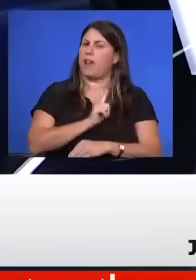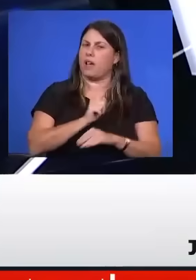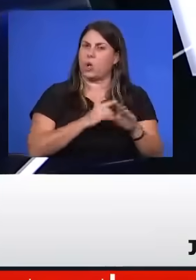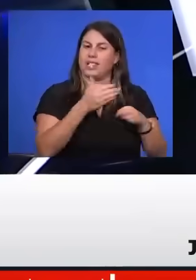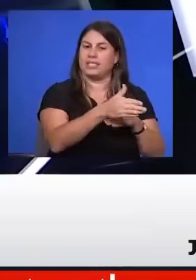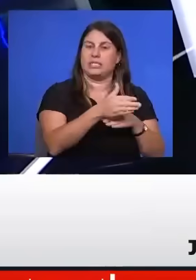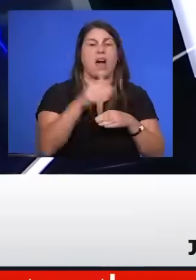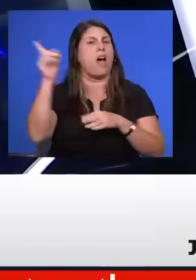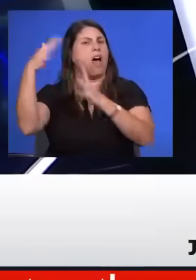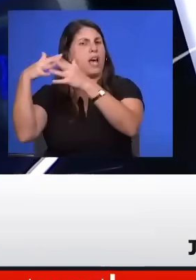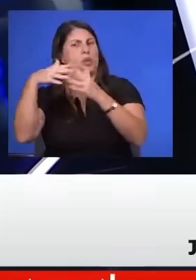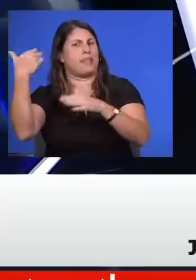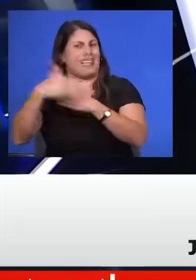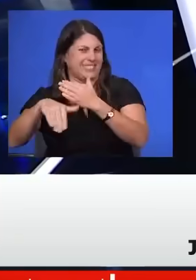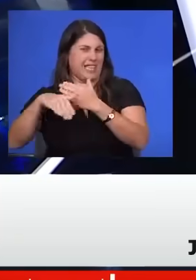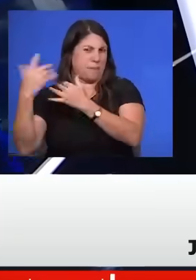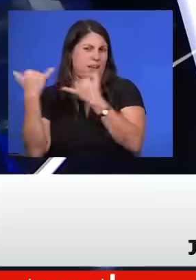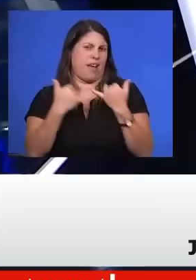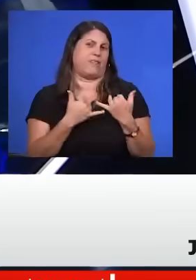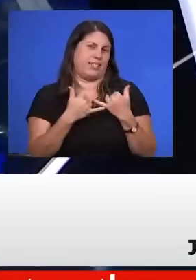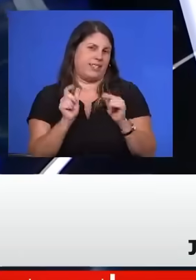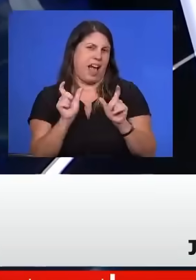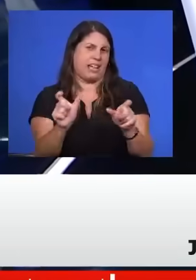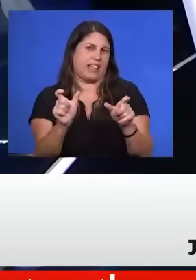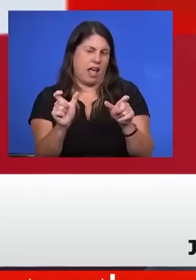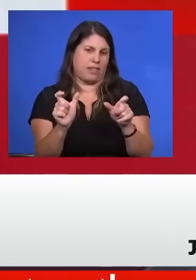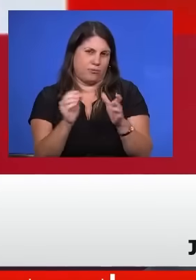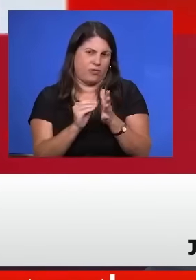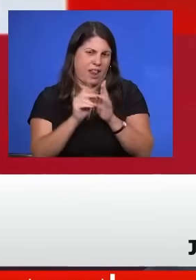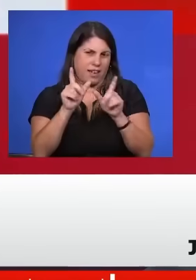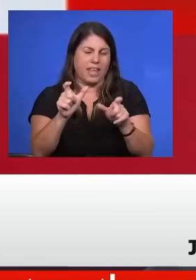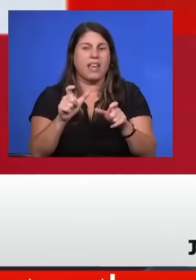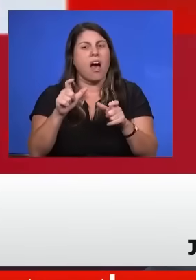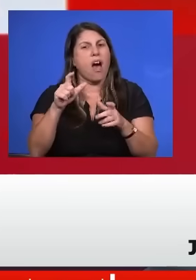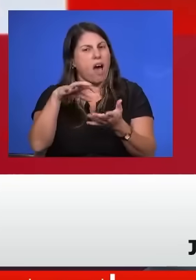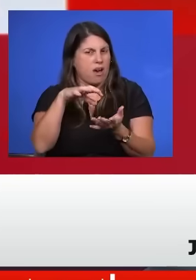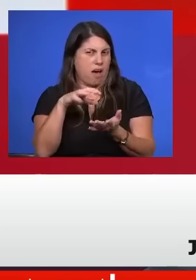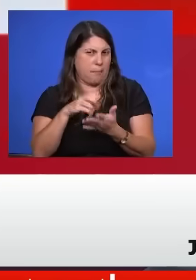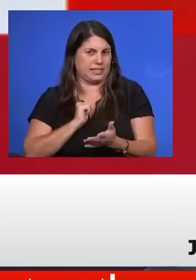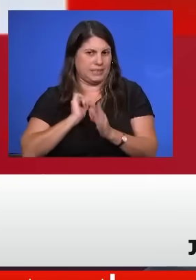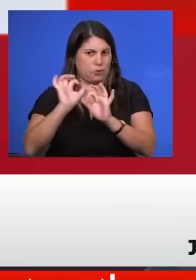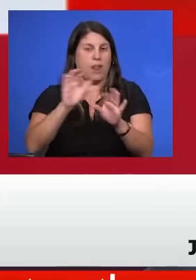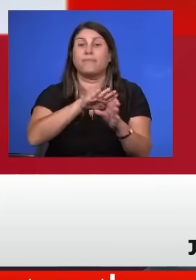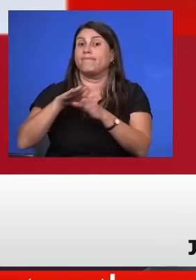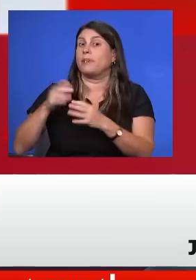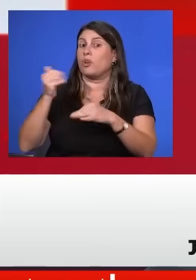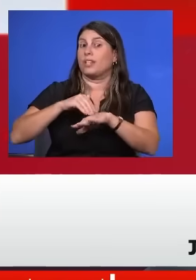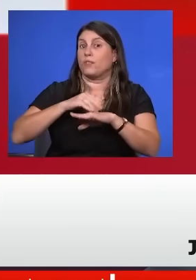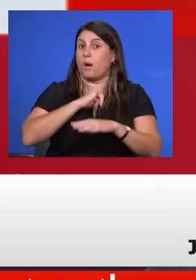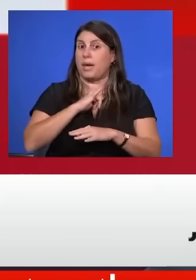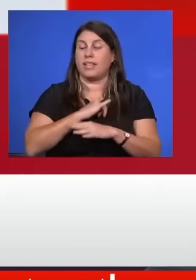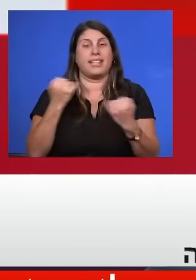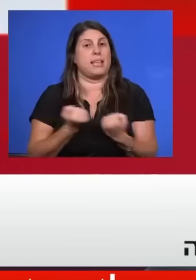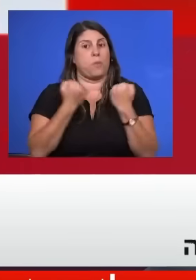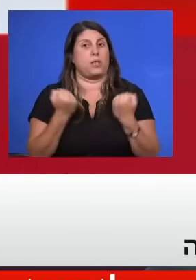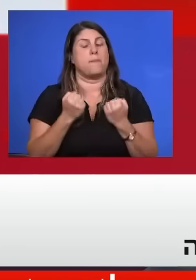הברית את הפריסה הזאת בשביל להגן על כוחותיה ובסיסיה באזור. תודה רבה, מואב. עכשיו לדיווח מעניין מאוד על האימונים של מחבלי חמאס